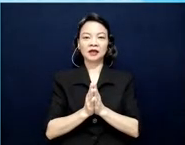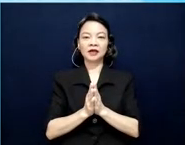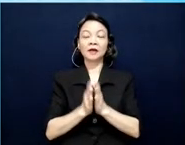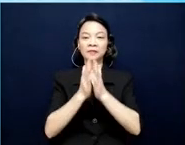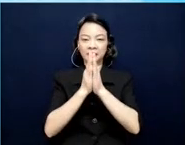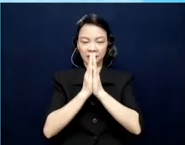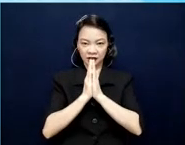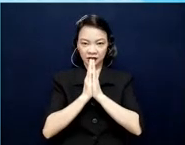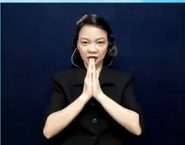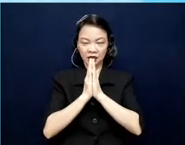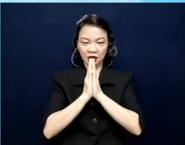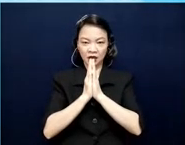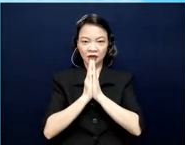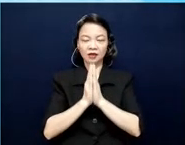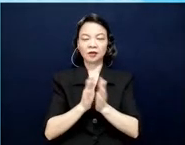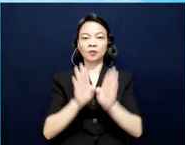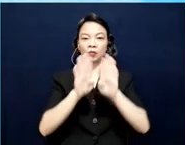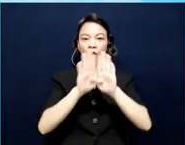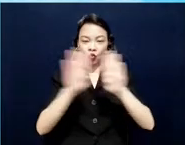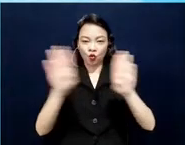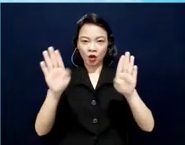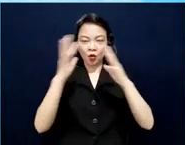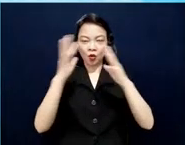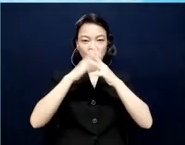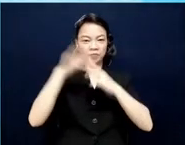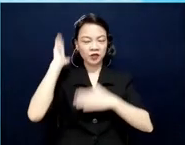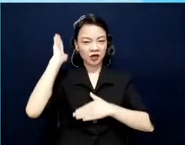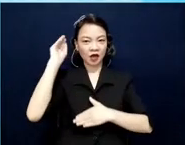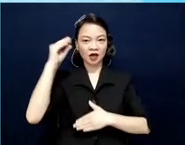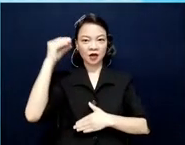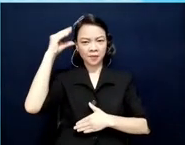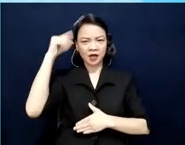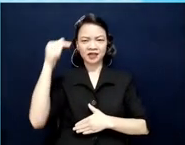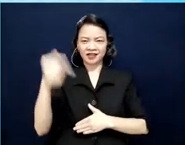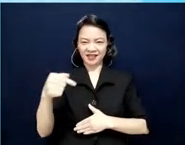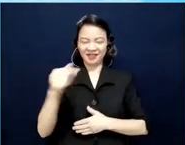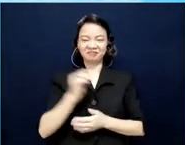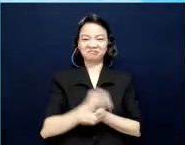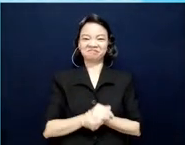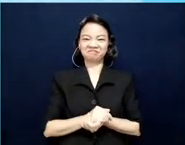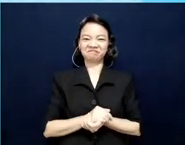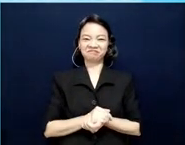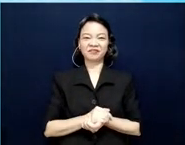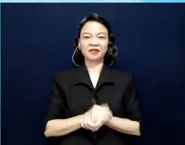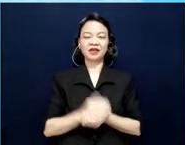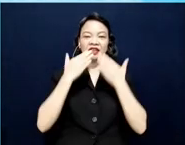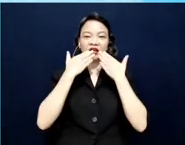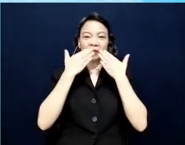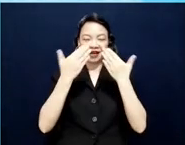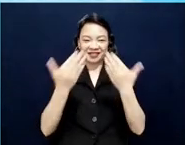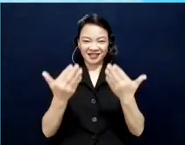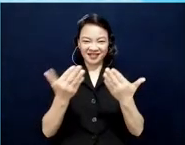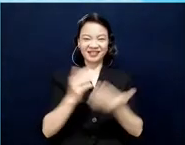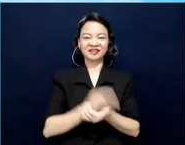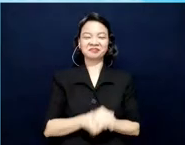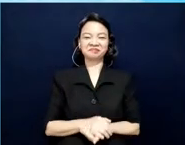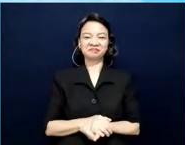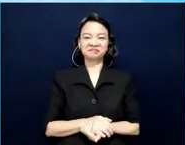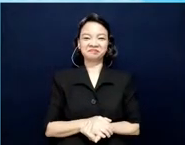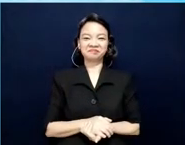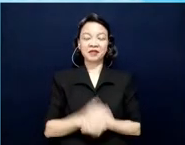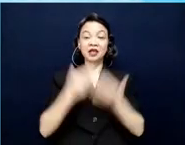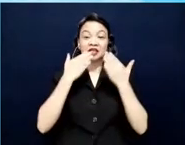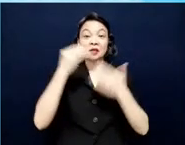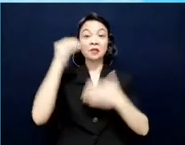webinar pada pagi hari ini. Bu Dini, silakan. Terima kasih Mbak Brigita. Selamat pagi